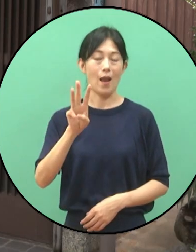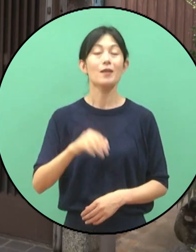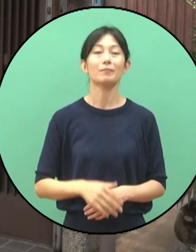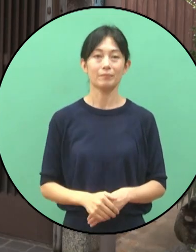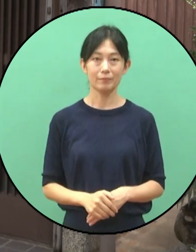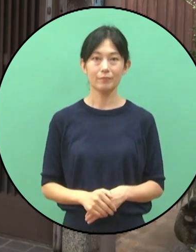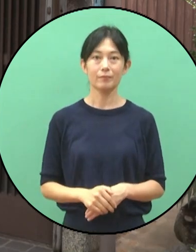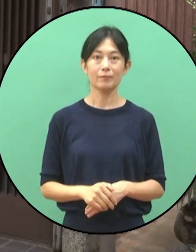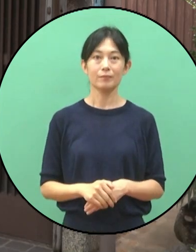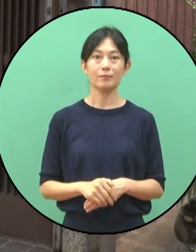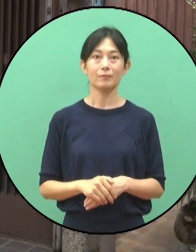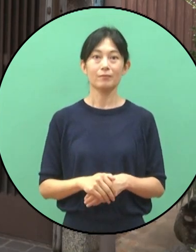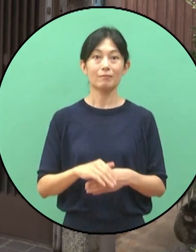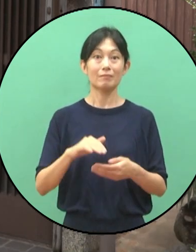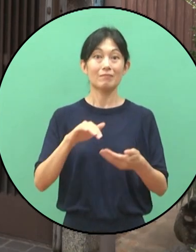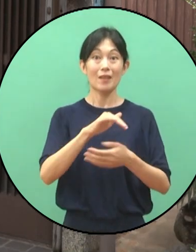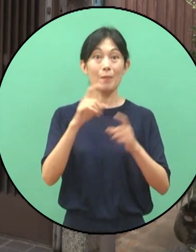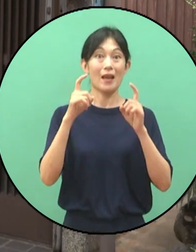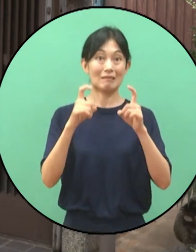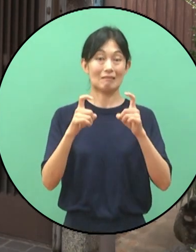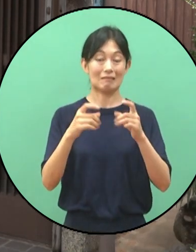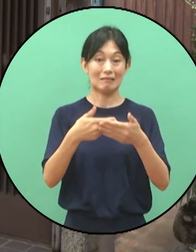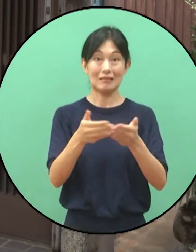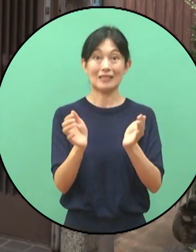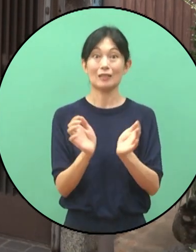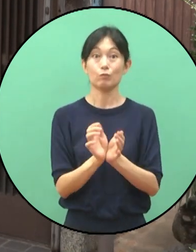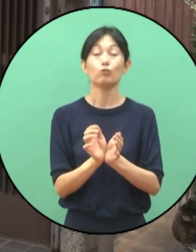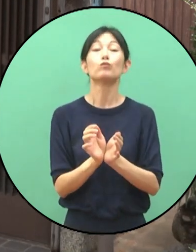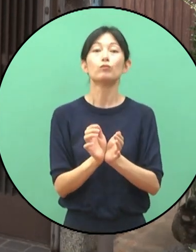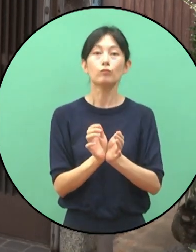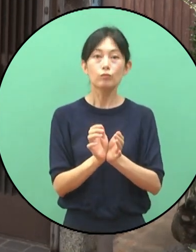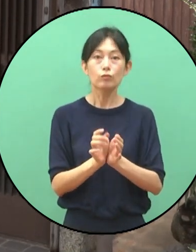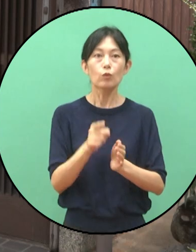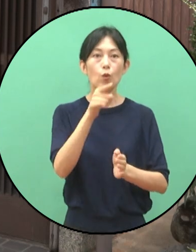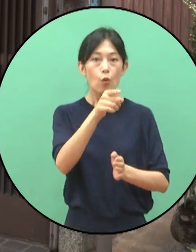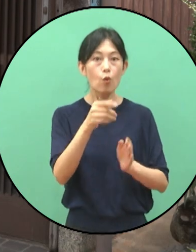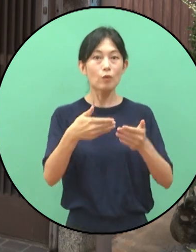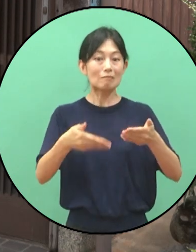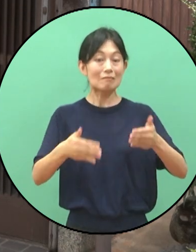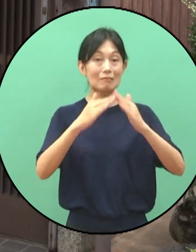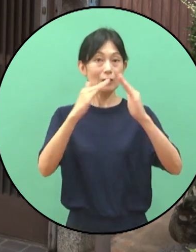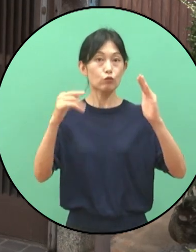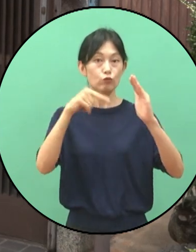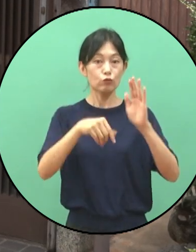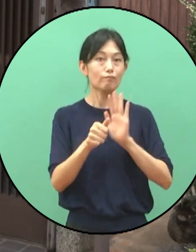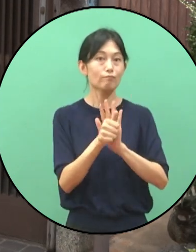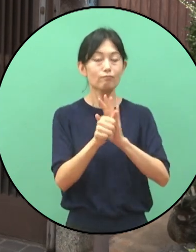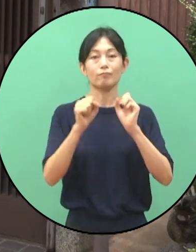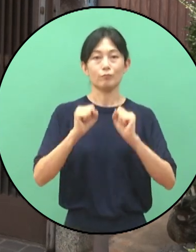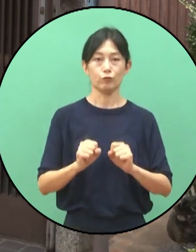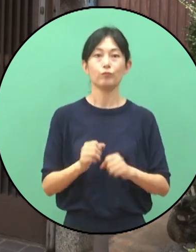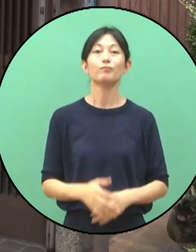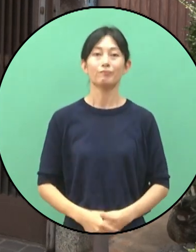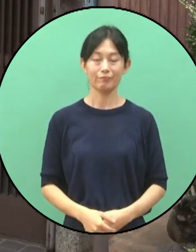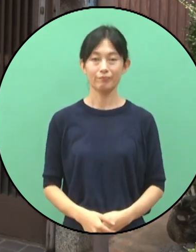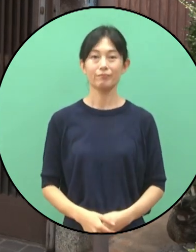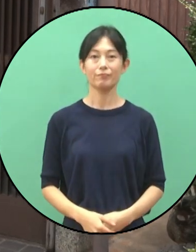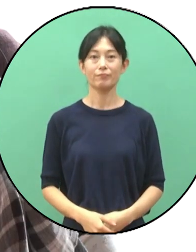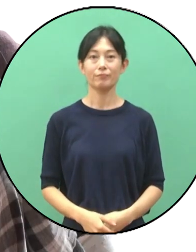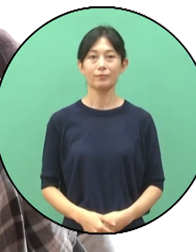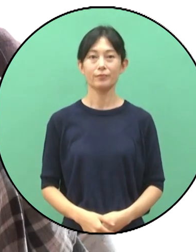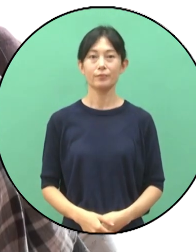町のチームオレンジサポーターさくらはカナウの運営をサポートしています。その活動をご紹介します。